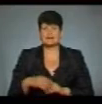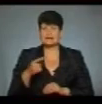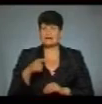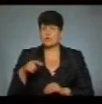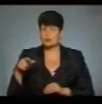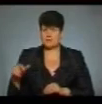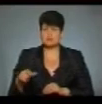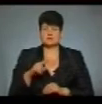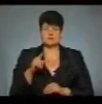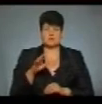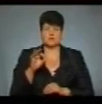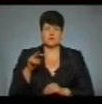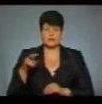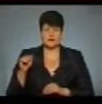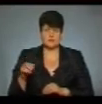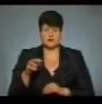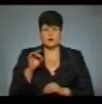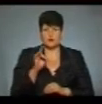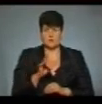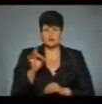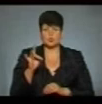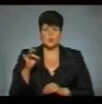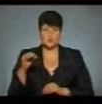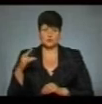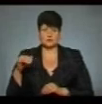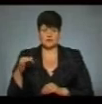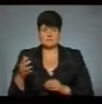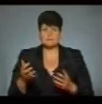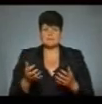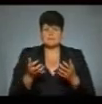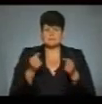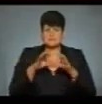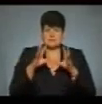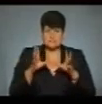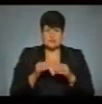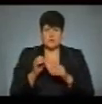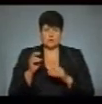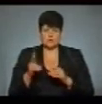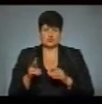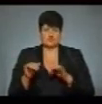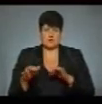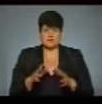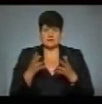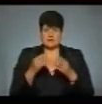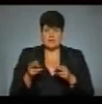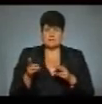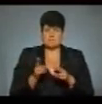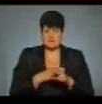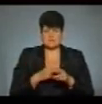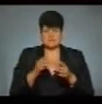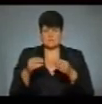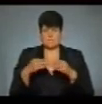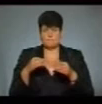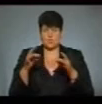Тернополяни Зоряна Олендер, Роман Рудий і Андрій Шкільний підтримали загальну українську екологічну акцію «День без поліетилену». Вони